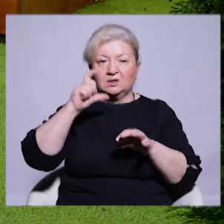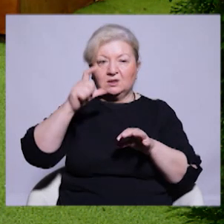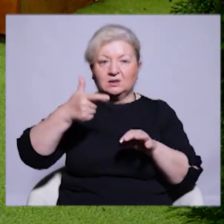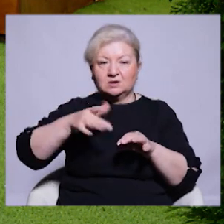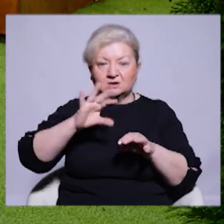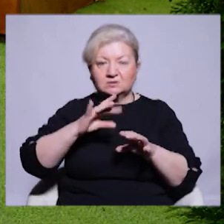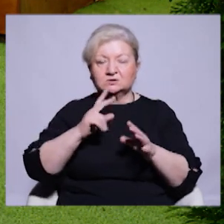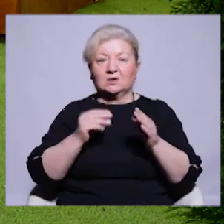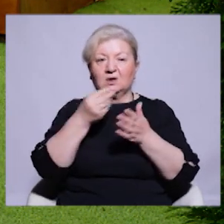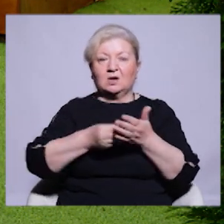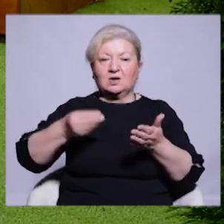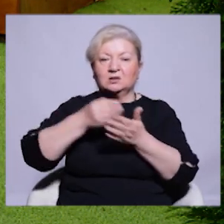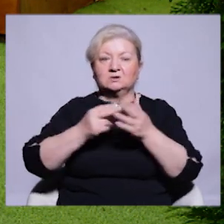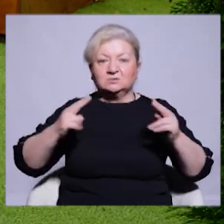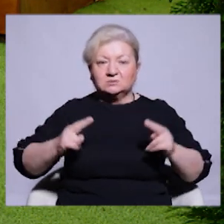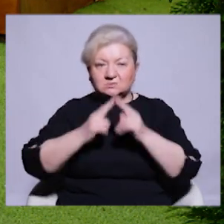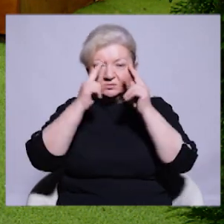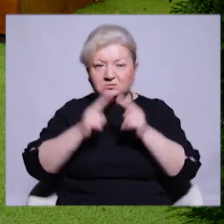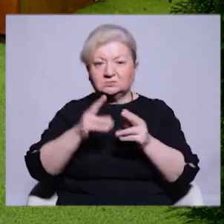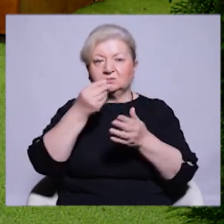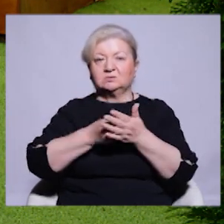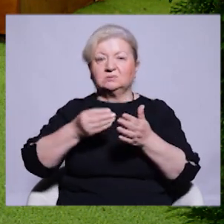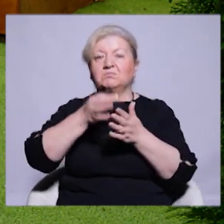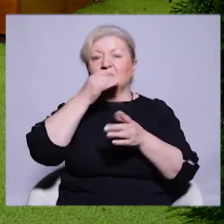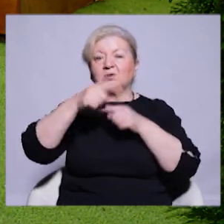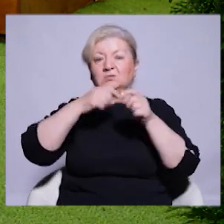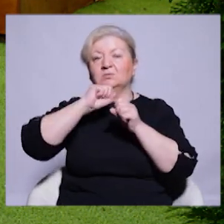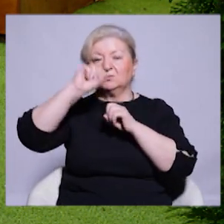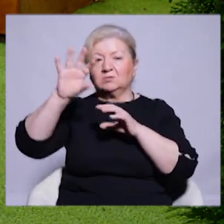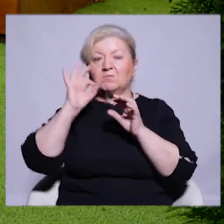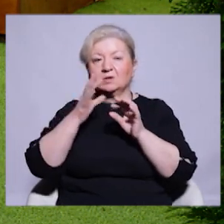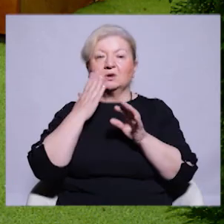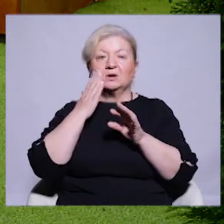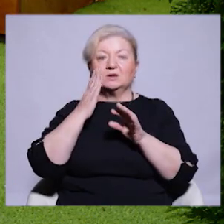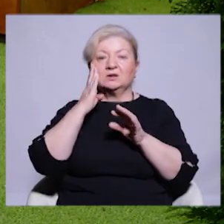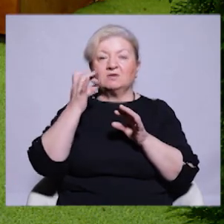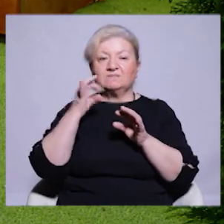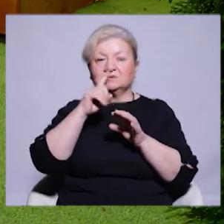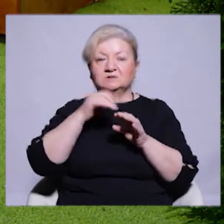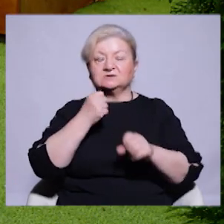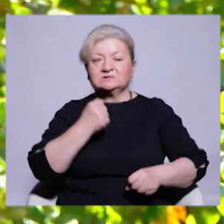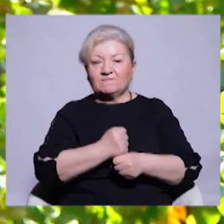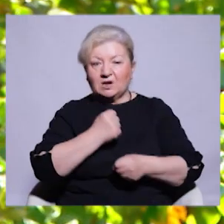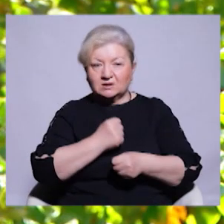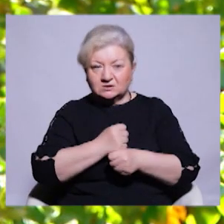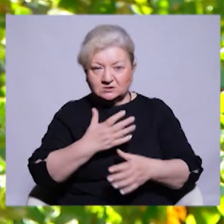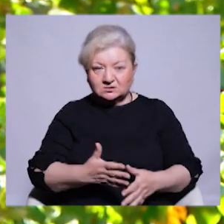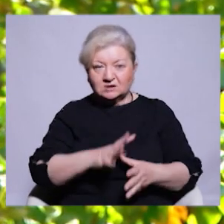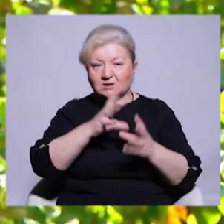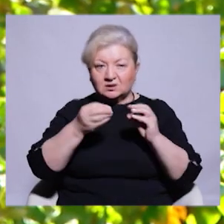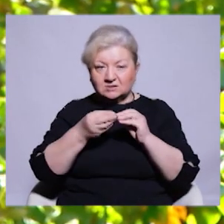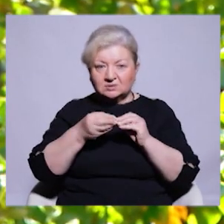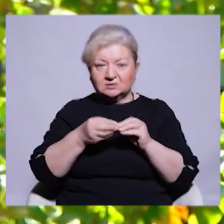ეგრისი, აღადგინა ციხე-გოდი და შემდეგ კვლავ ბიზანტიელებს დაუბრუნდა, ის მართალია, ბატონო ჩემო სვანეთი და